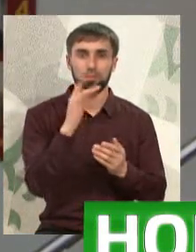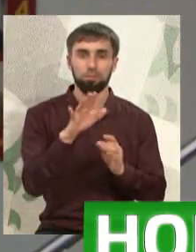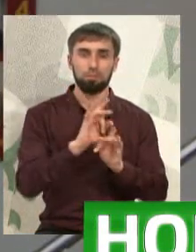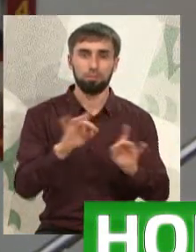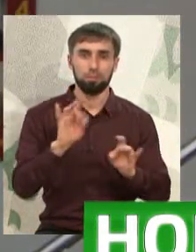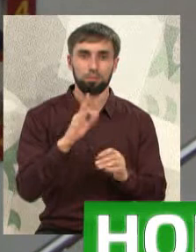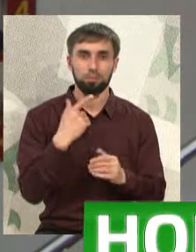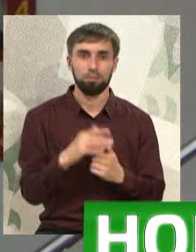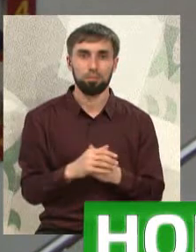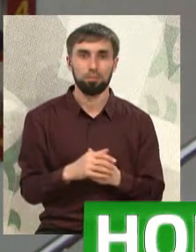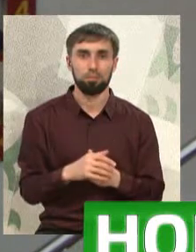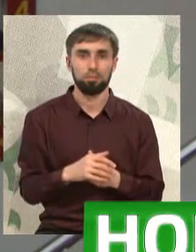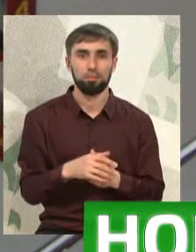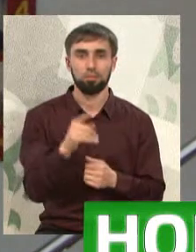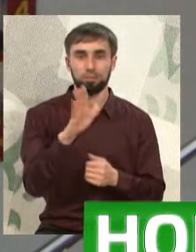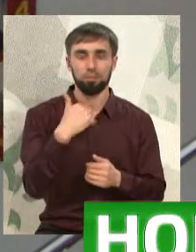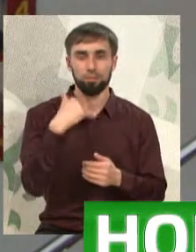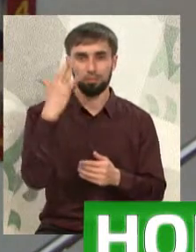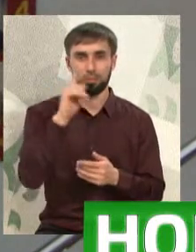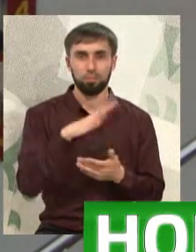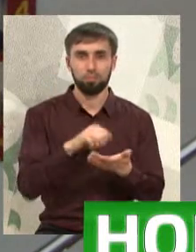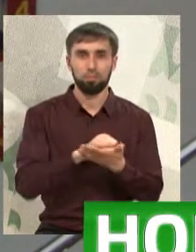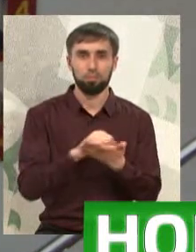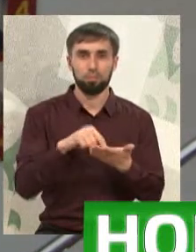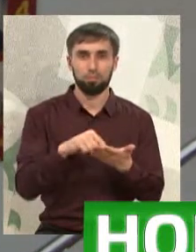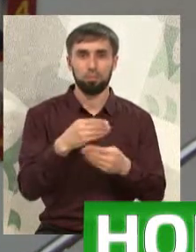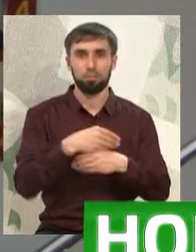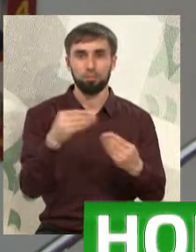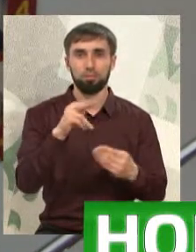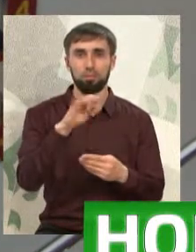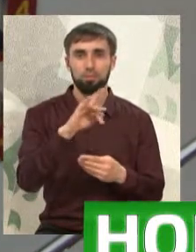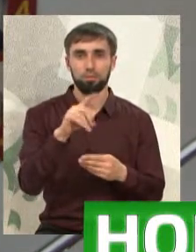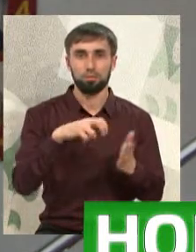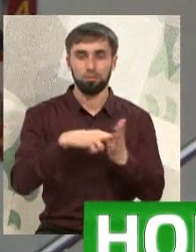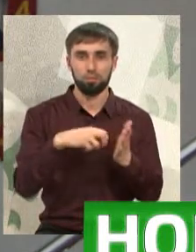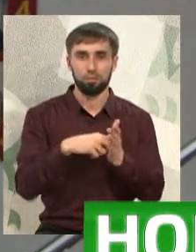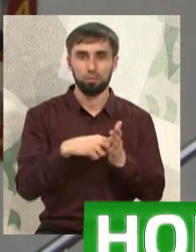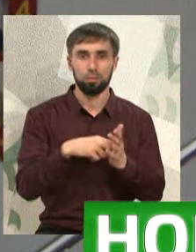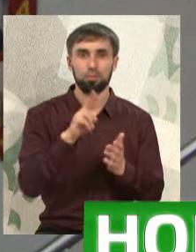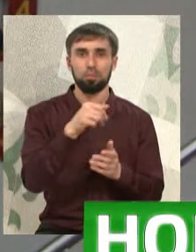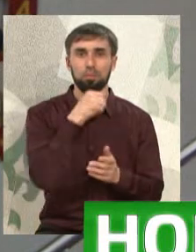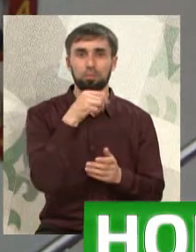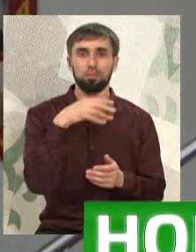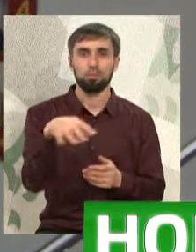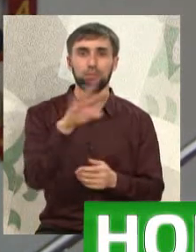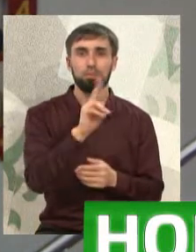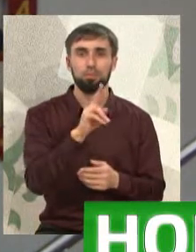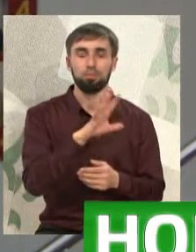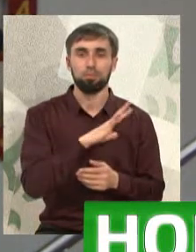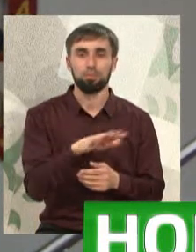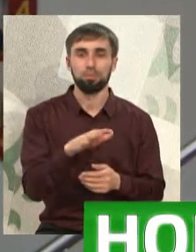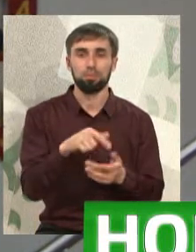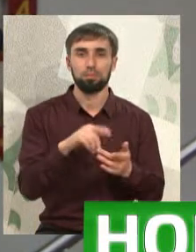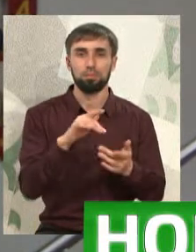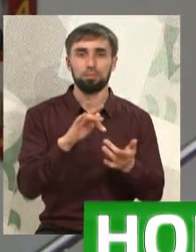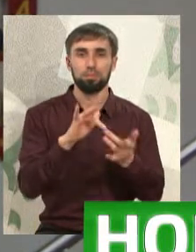распространить бумажные агитматериалы через почту, для того, чтобы люди старшего поколения, которые не пользуются сегодня